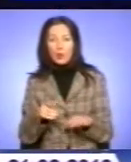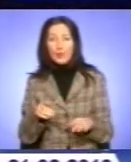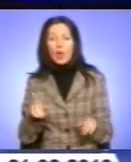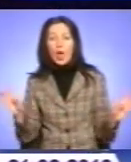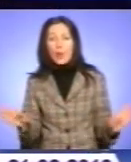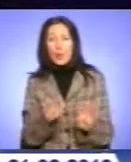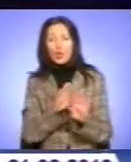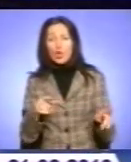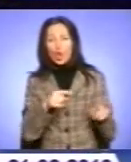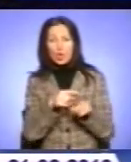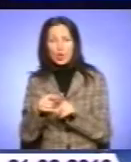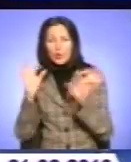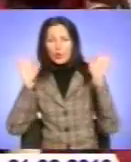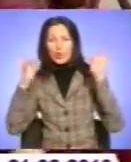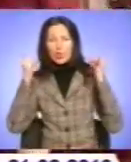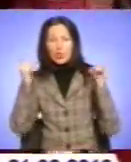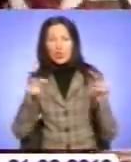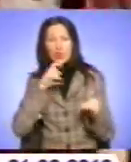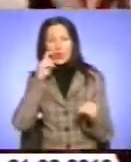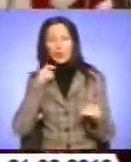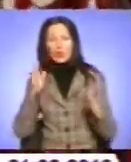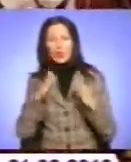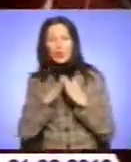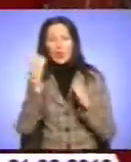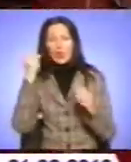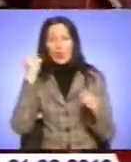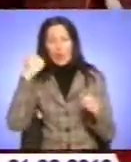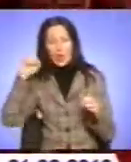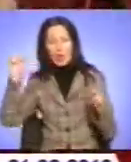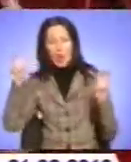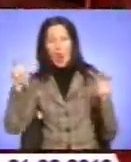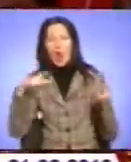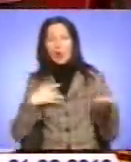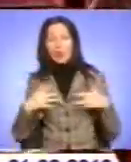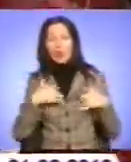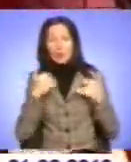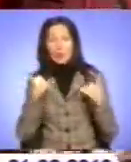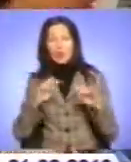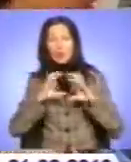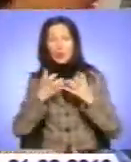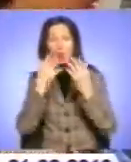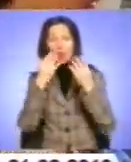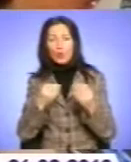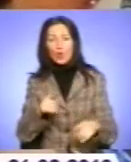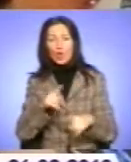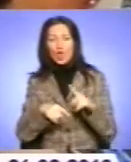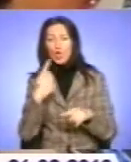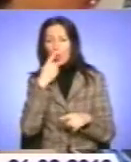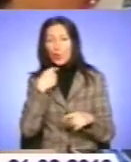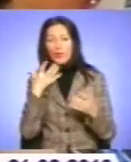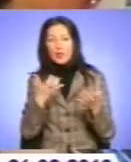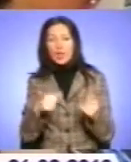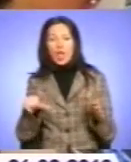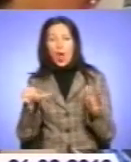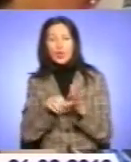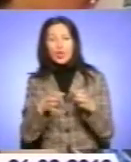Мелодія слова прозвучала сьогодні в Українському домі «Перемога». У концерті, присвяченому Міжнародному дню рідної мови, взяли участь